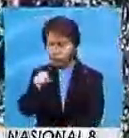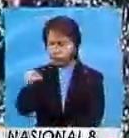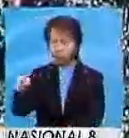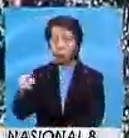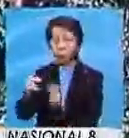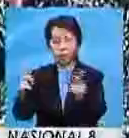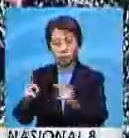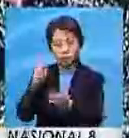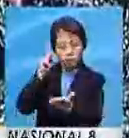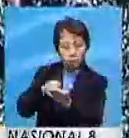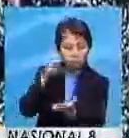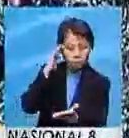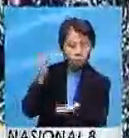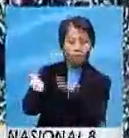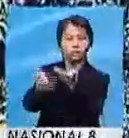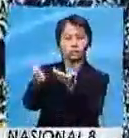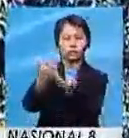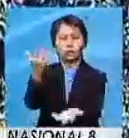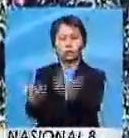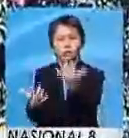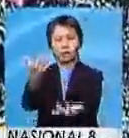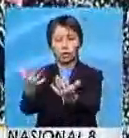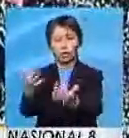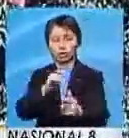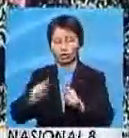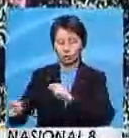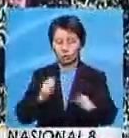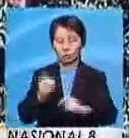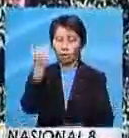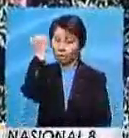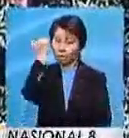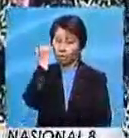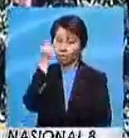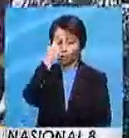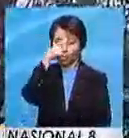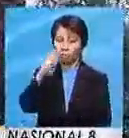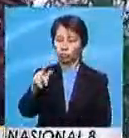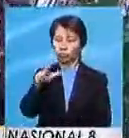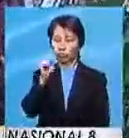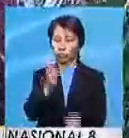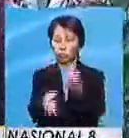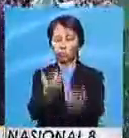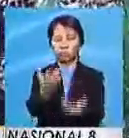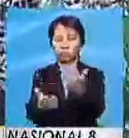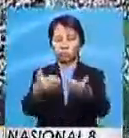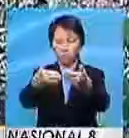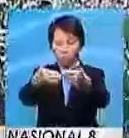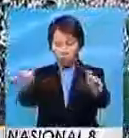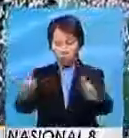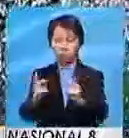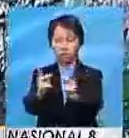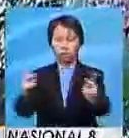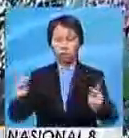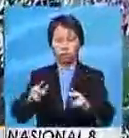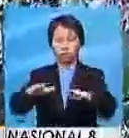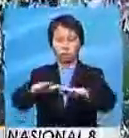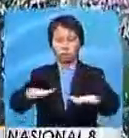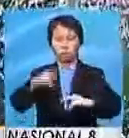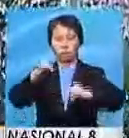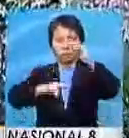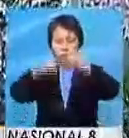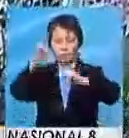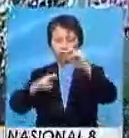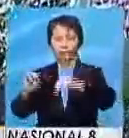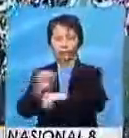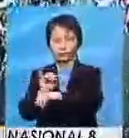telah dikenal pasti mudah terbakar selain tindakan mahkamah bagi kes-kes pembakaran terbuka di kawasan tapak binaan,